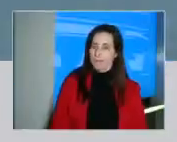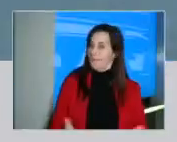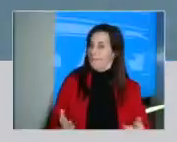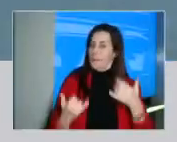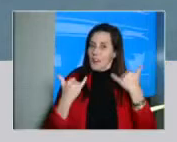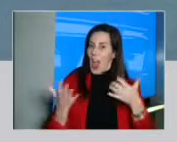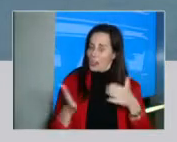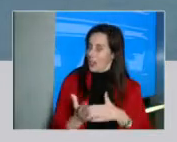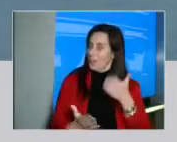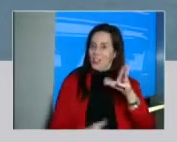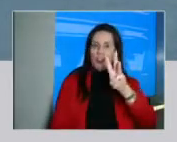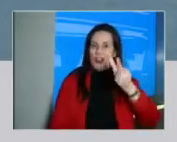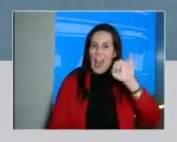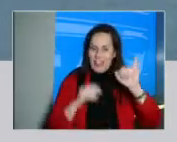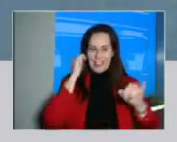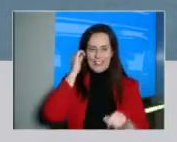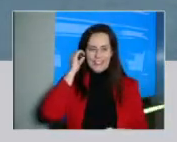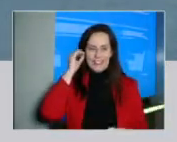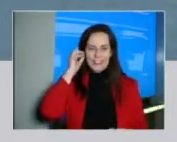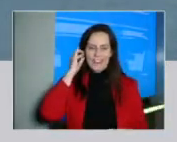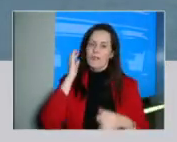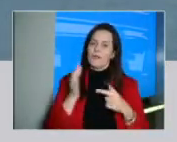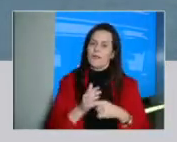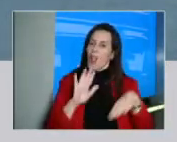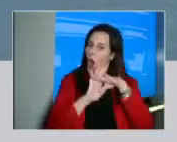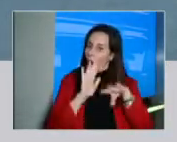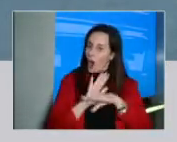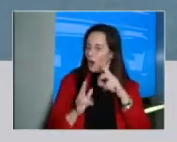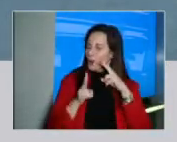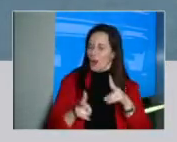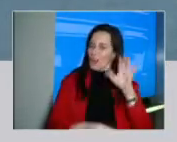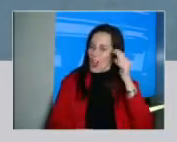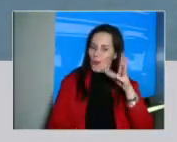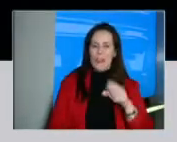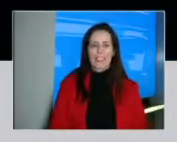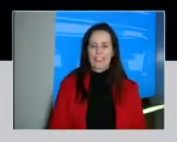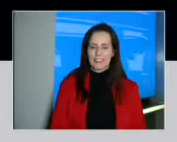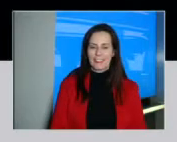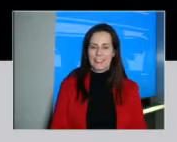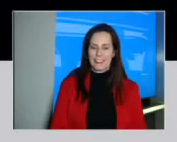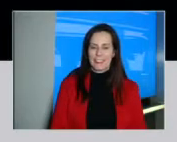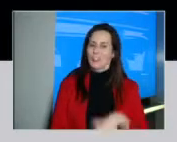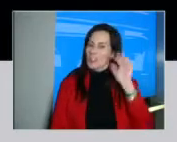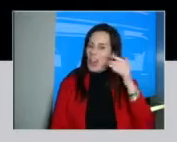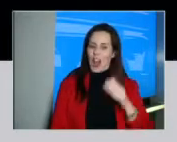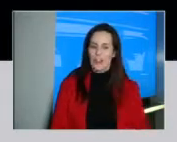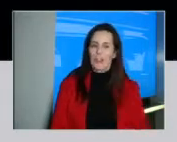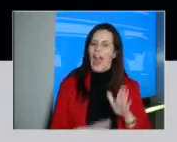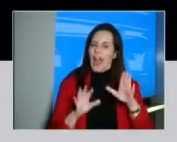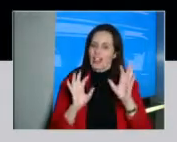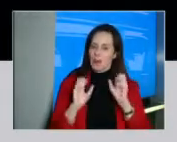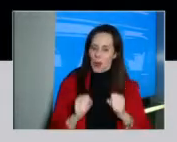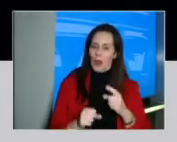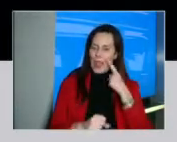וכעת אנחנו פונים אל שני אלטרוביץ' עם פינתה חוק וצחוק. שלום שני. שלום יניר. טוב, אז בטח